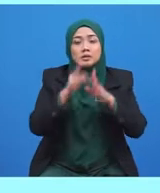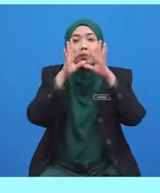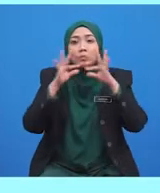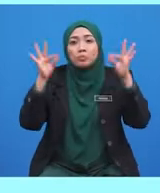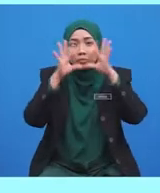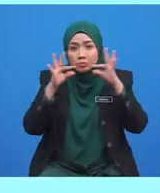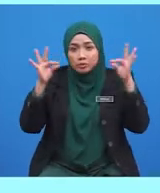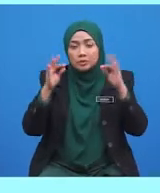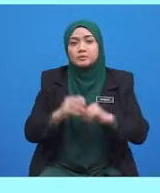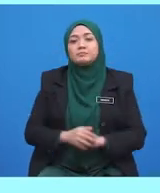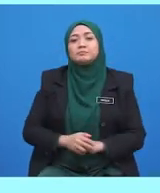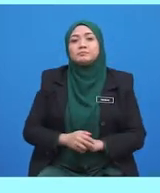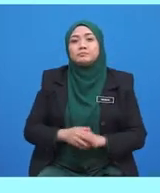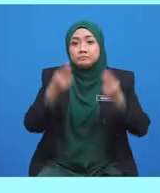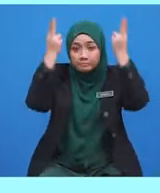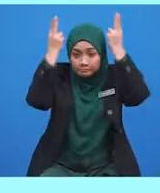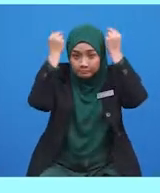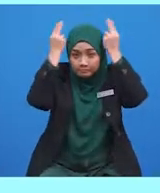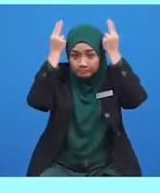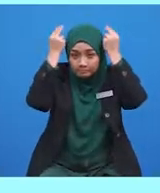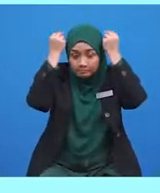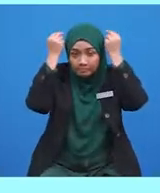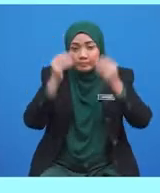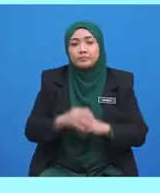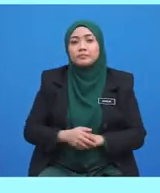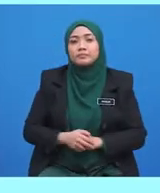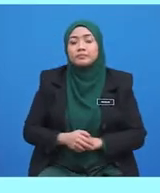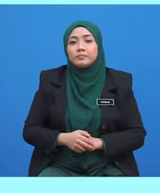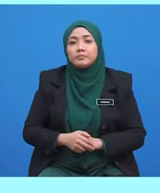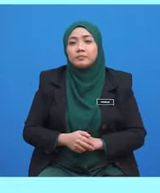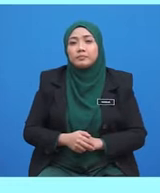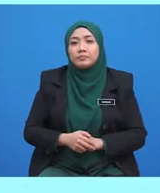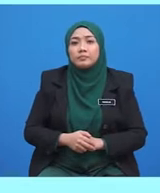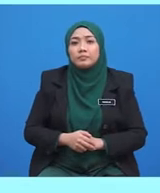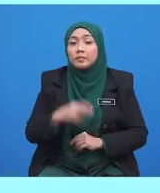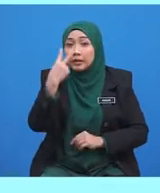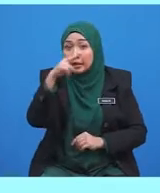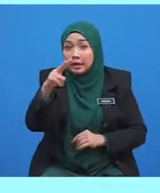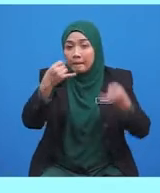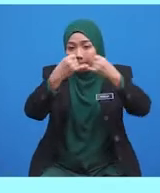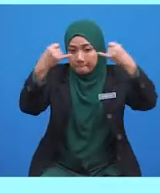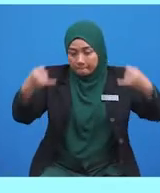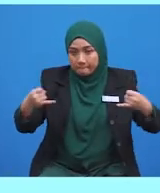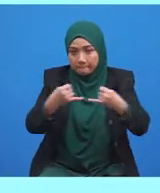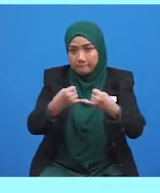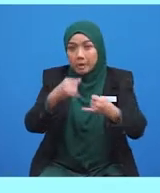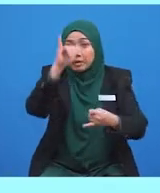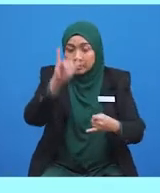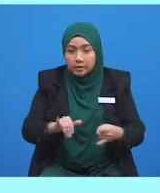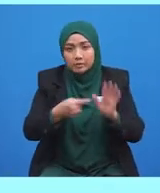kucing. Arnab, berapa agaknya? Perhatikan piktograf tersebut.